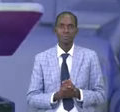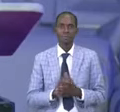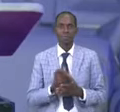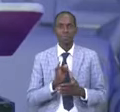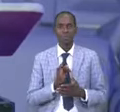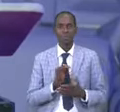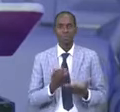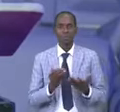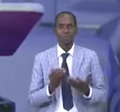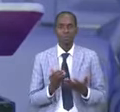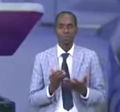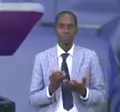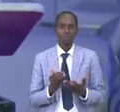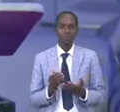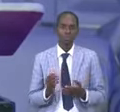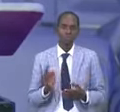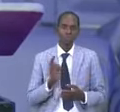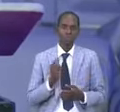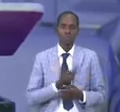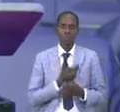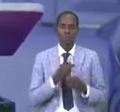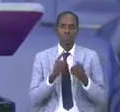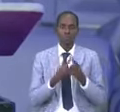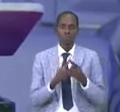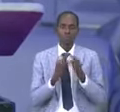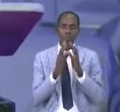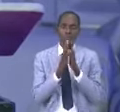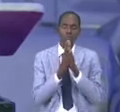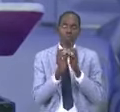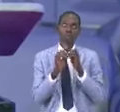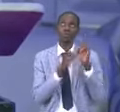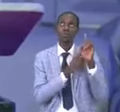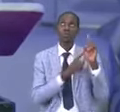je voudrais que nous parlons à Dieu en ce moment